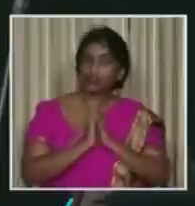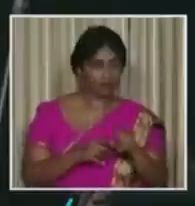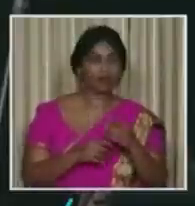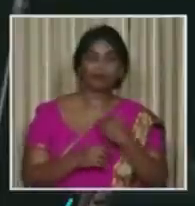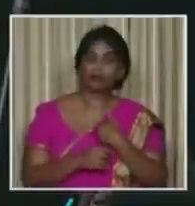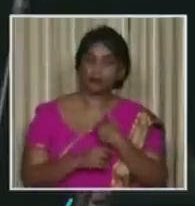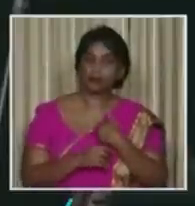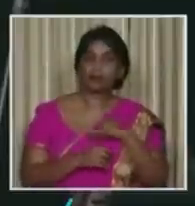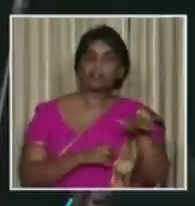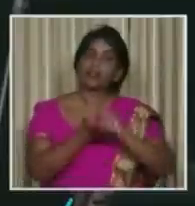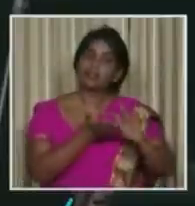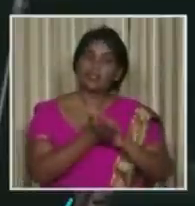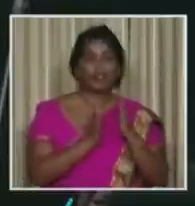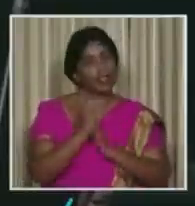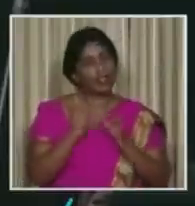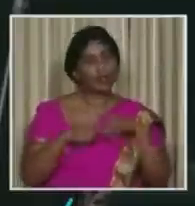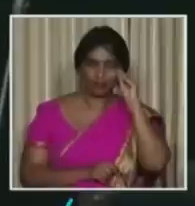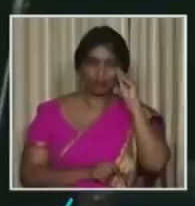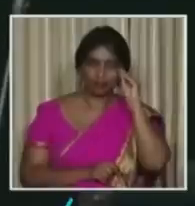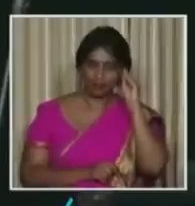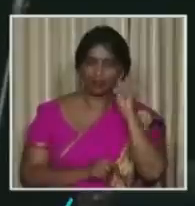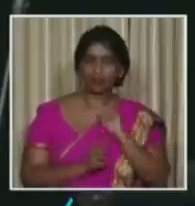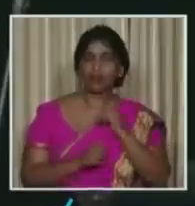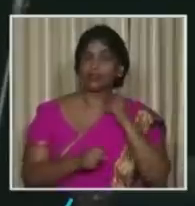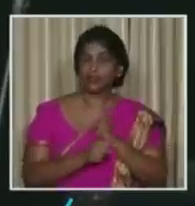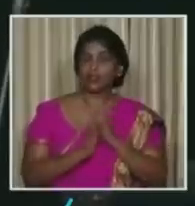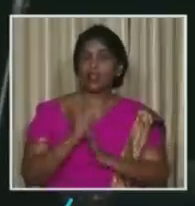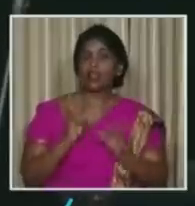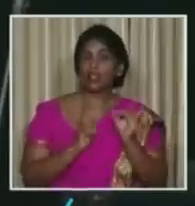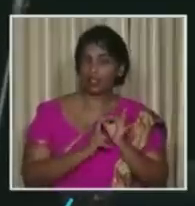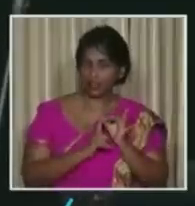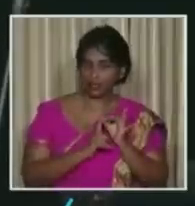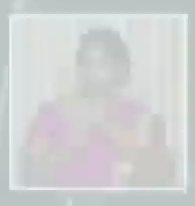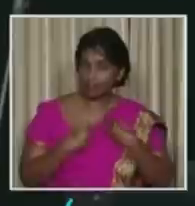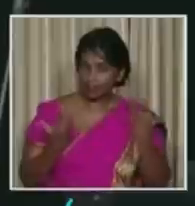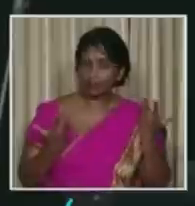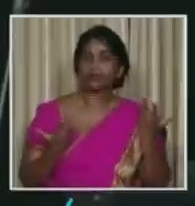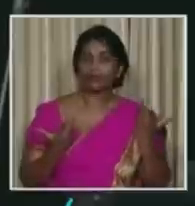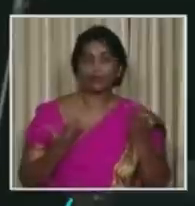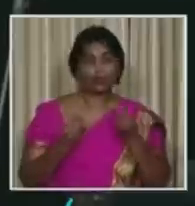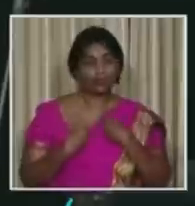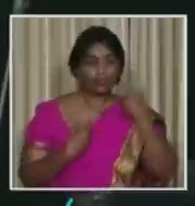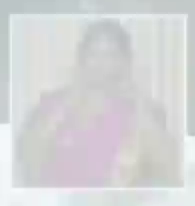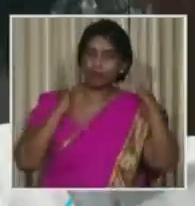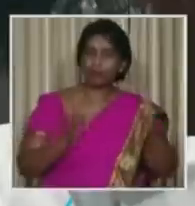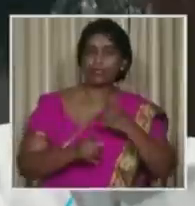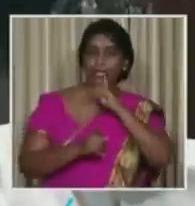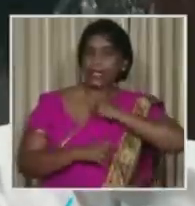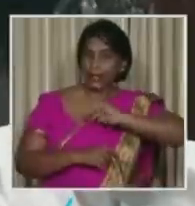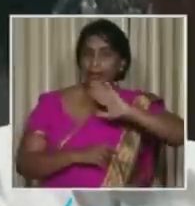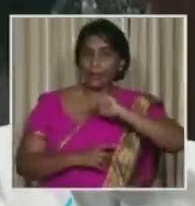කිව්වහම කියනවා සමාජ සේවය ඇමති රෝද පුටු ටිකක් බෙදන්න. රාජ්‍ය ඇමතිකමකට ඒක නොලැබුණාම මේ වේදනාව මට තේරෙනවා.